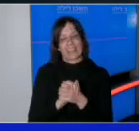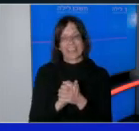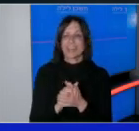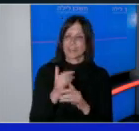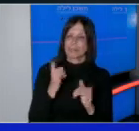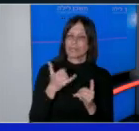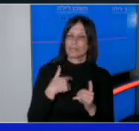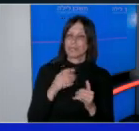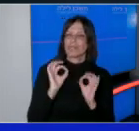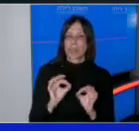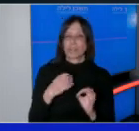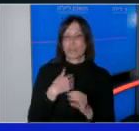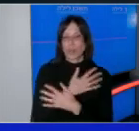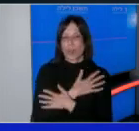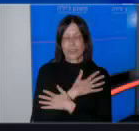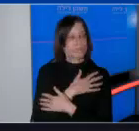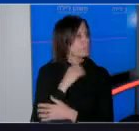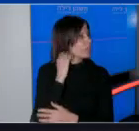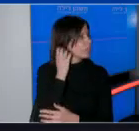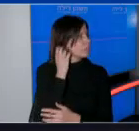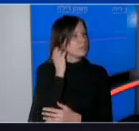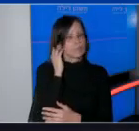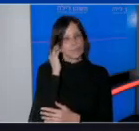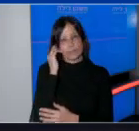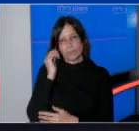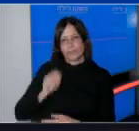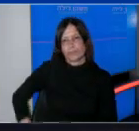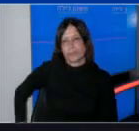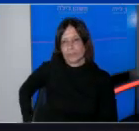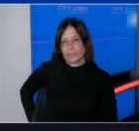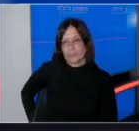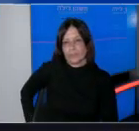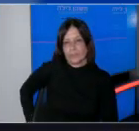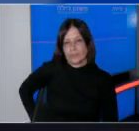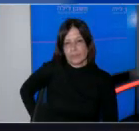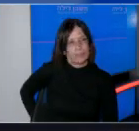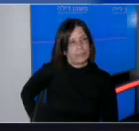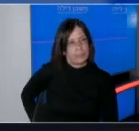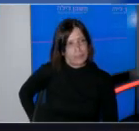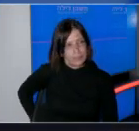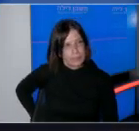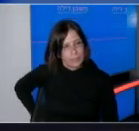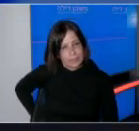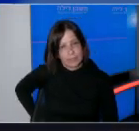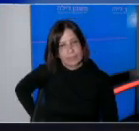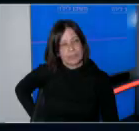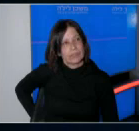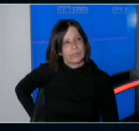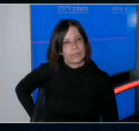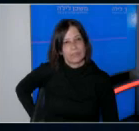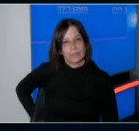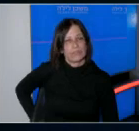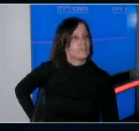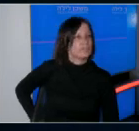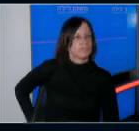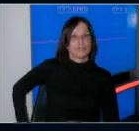האמת שאני אוהבת את הטייטל הזה, אני מרגישה שהוא... או יושב לך טוב. הוא עולם, כן. אבל אנחנו רוצים לדבר על כל מה שקרה,